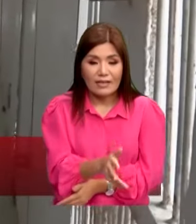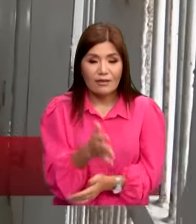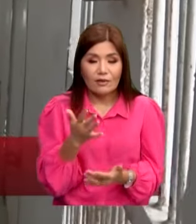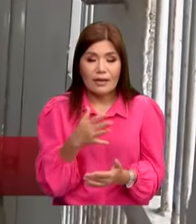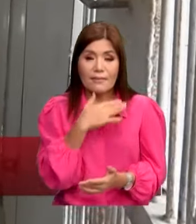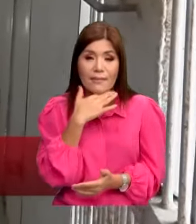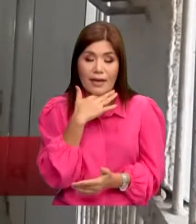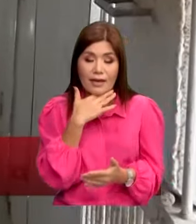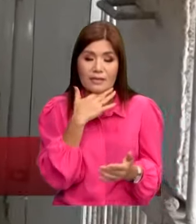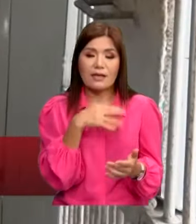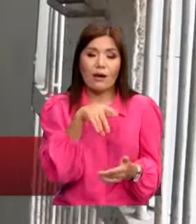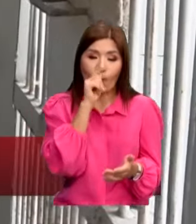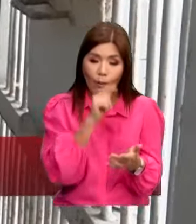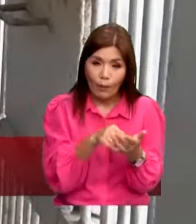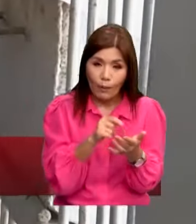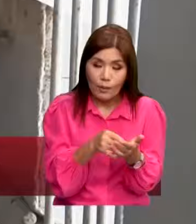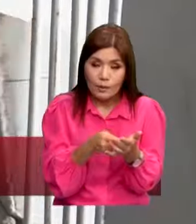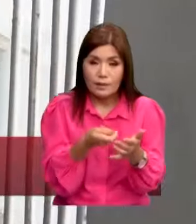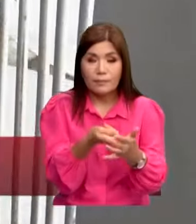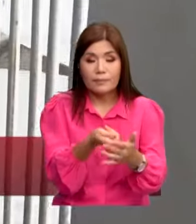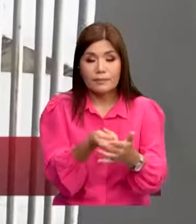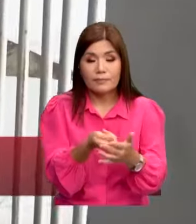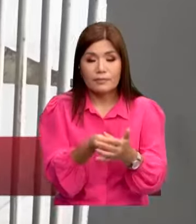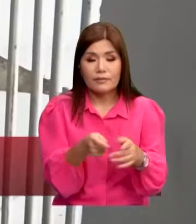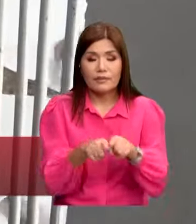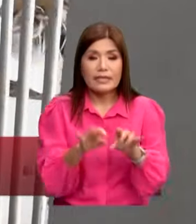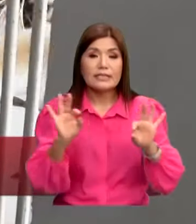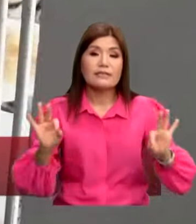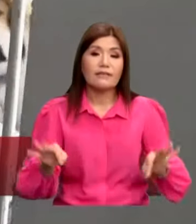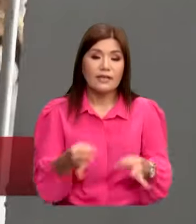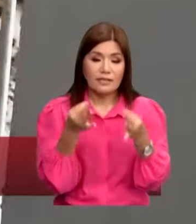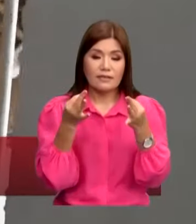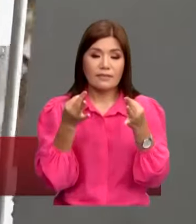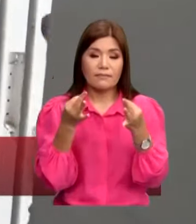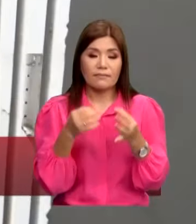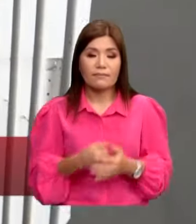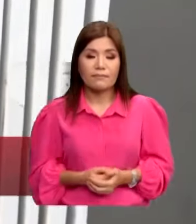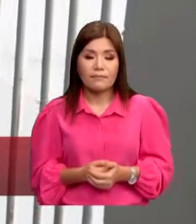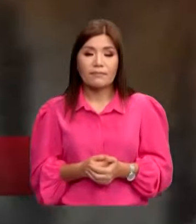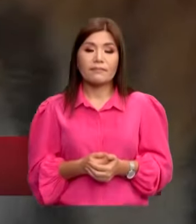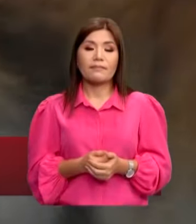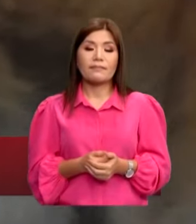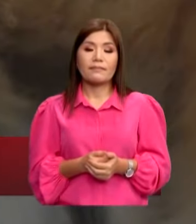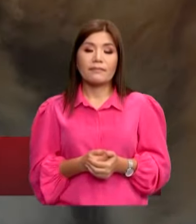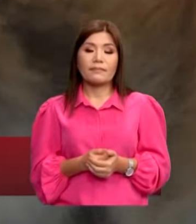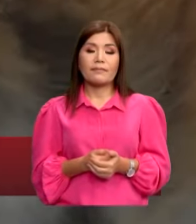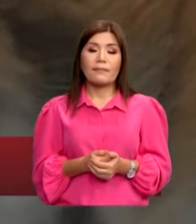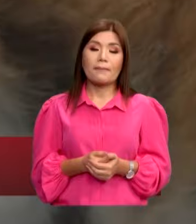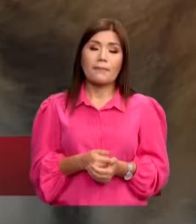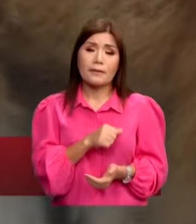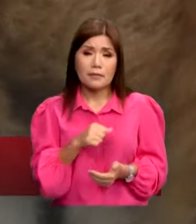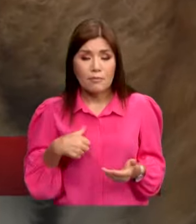Мясо есть, вот и курочка. Рацион сегодня такой, все свежее. О, забирает. Сами